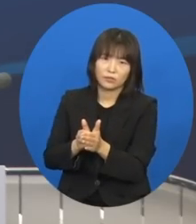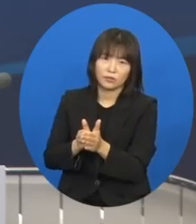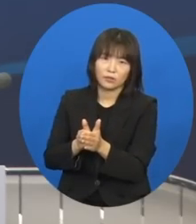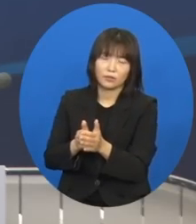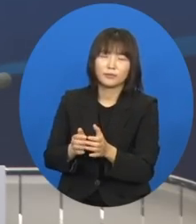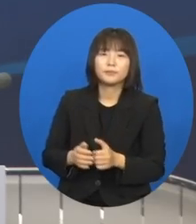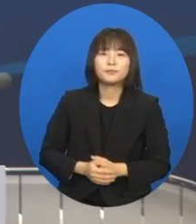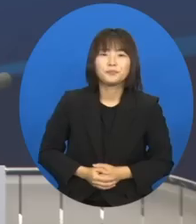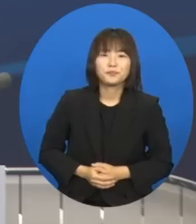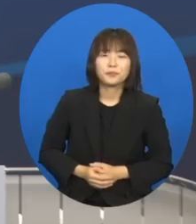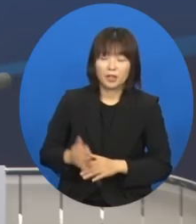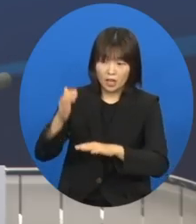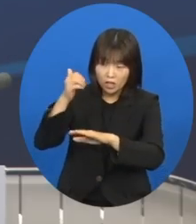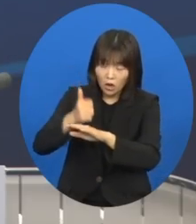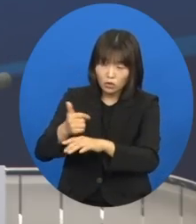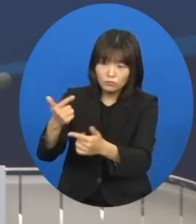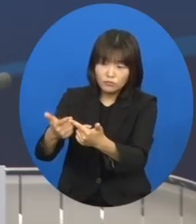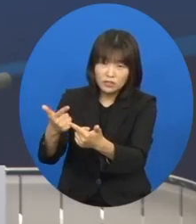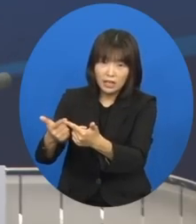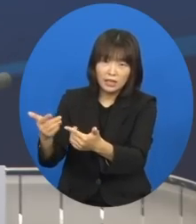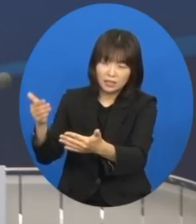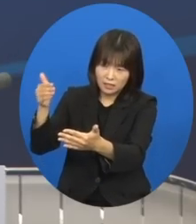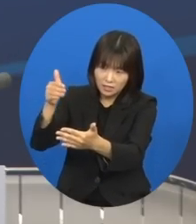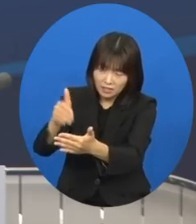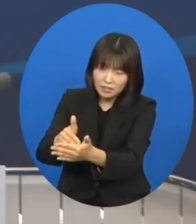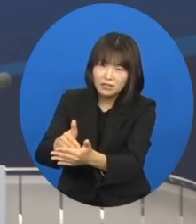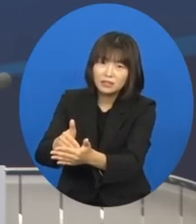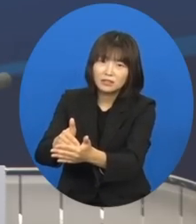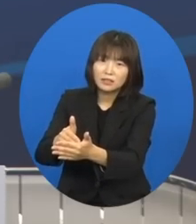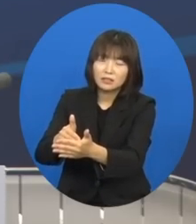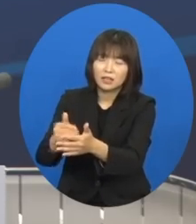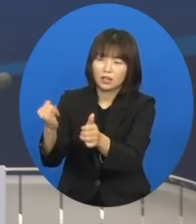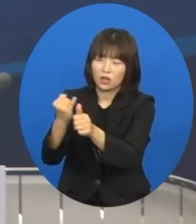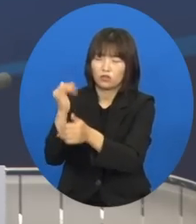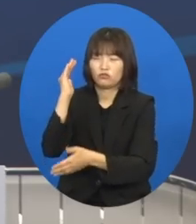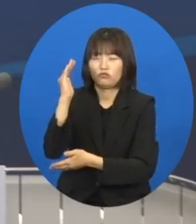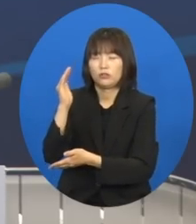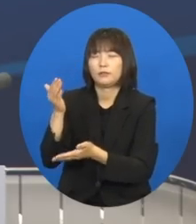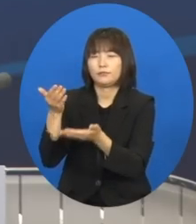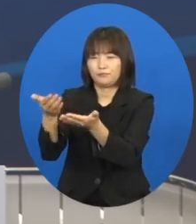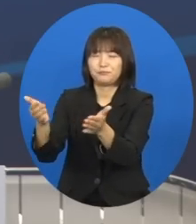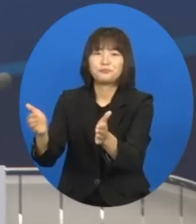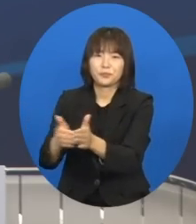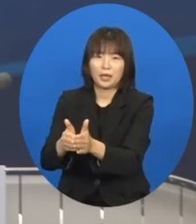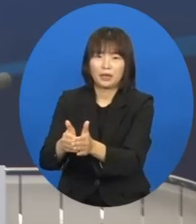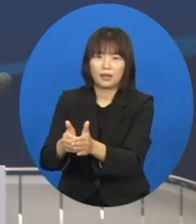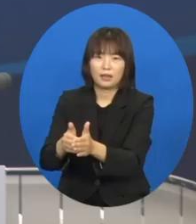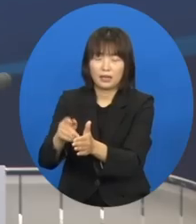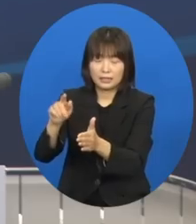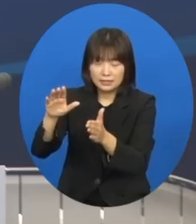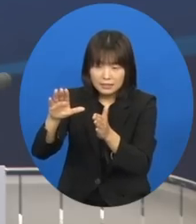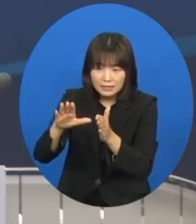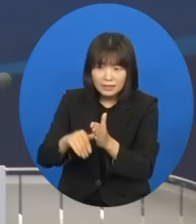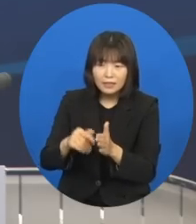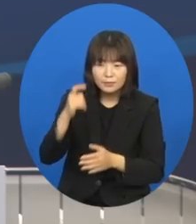부산에까지 가서 그걸 잘 마치고 돌아왔어요. 그러면서 제가 그때 깨달은 게